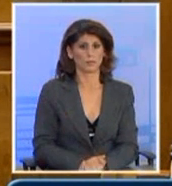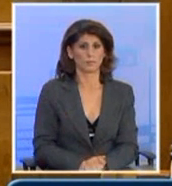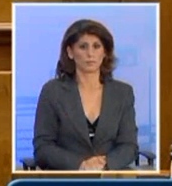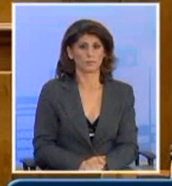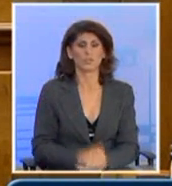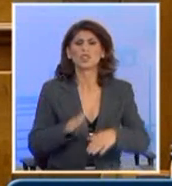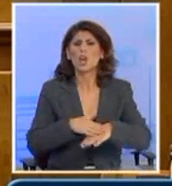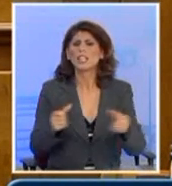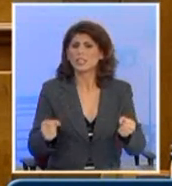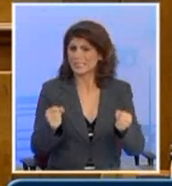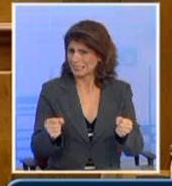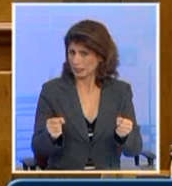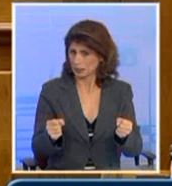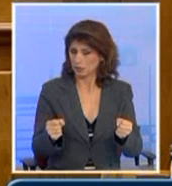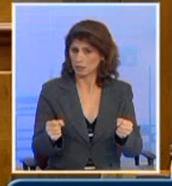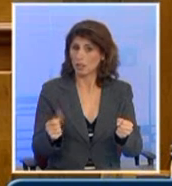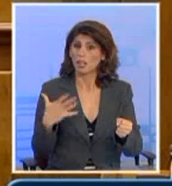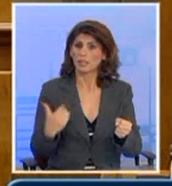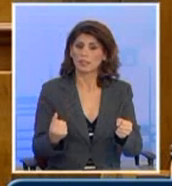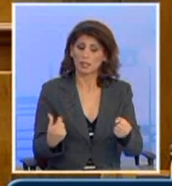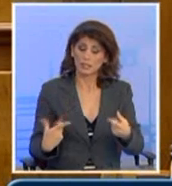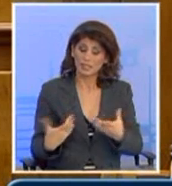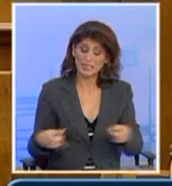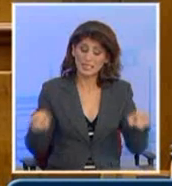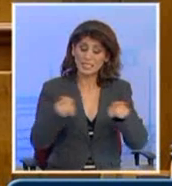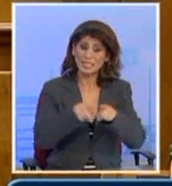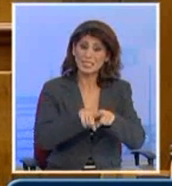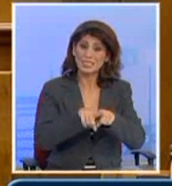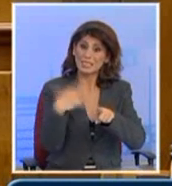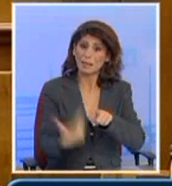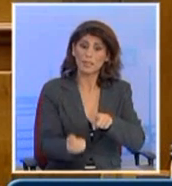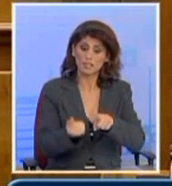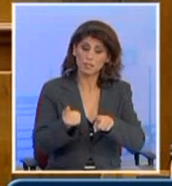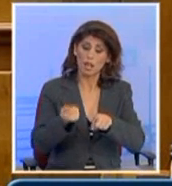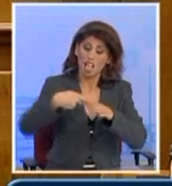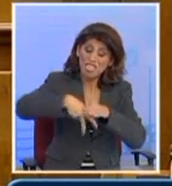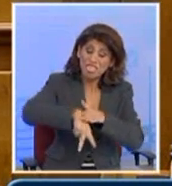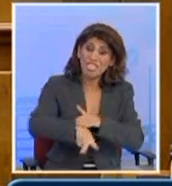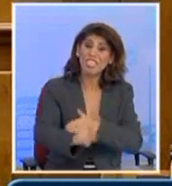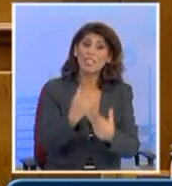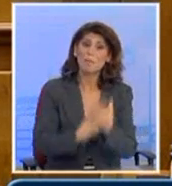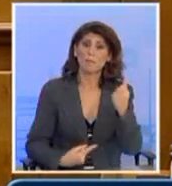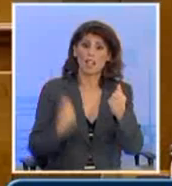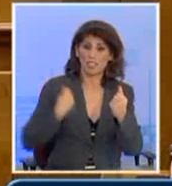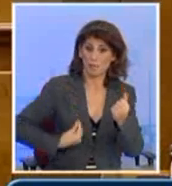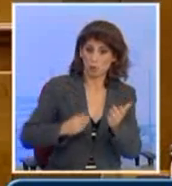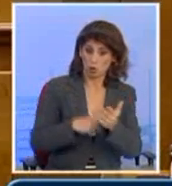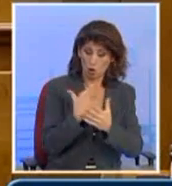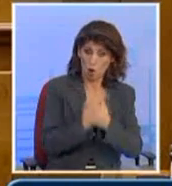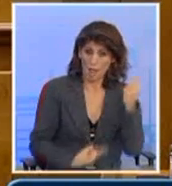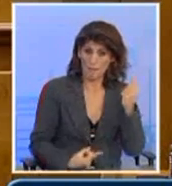Το αίτιο της κρίσης ήταν η συνύπαρξη του δίδυμου ελλείμματος, του δημοσιονομικού που ξεπερνούσε